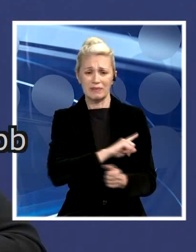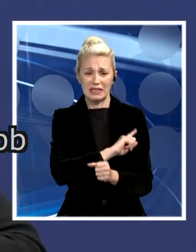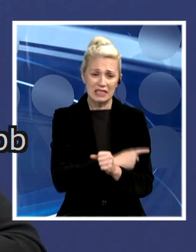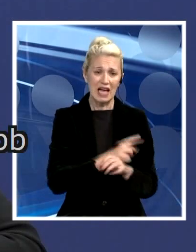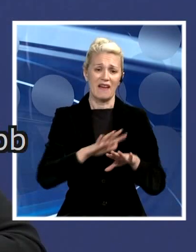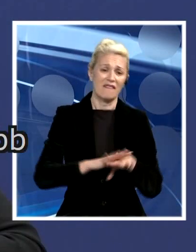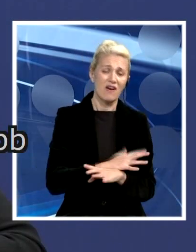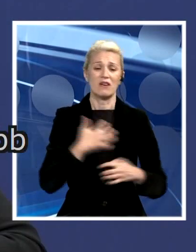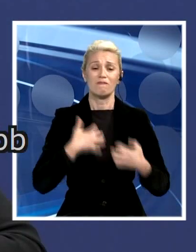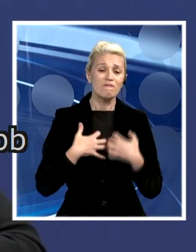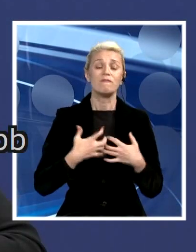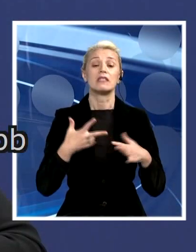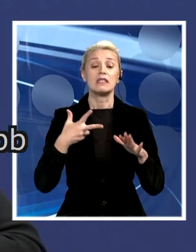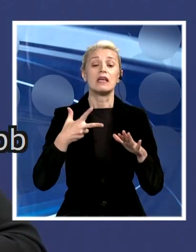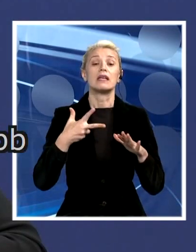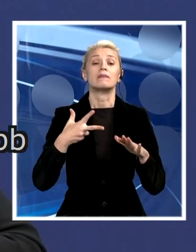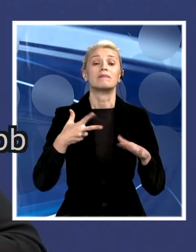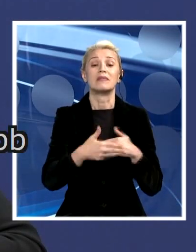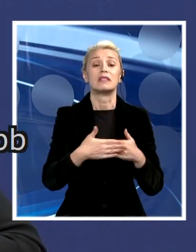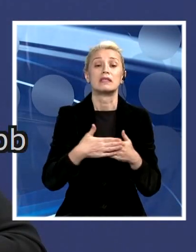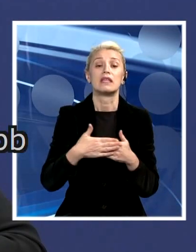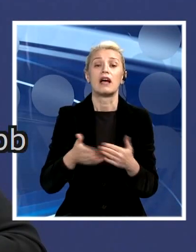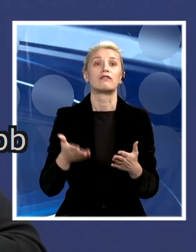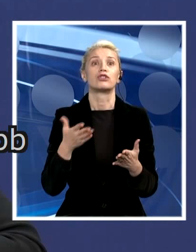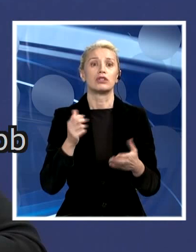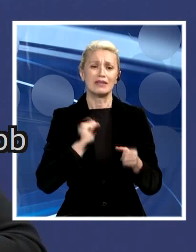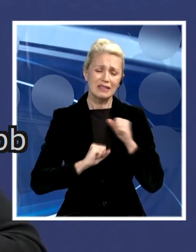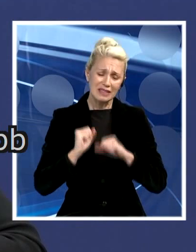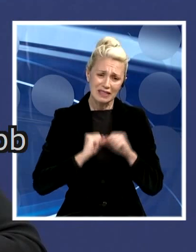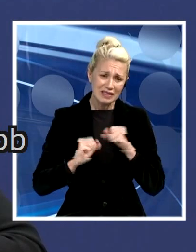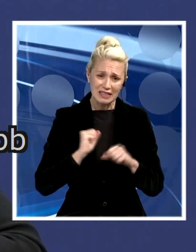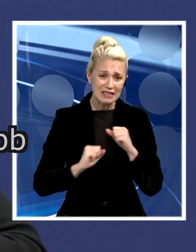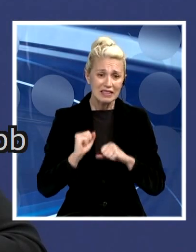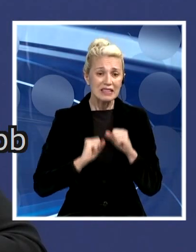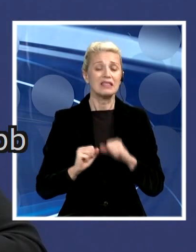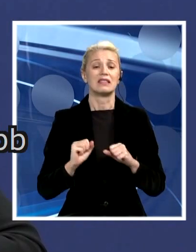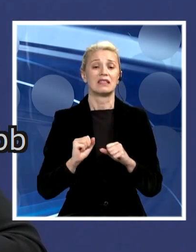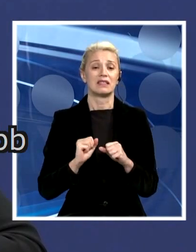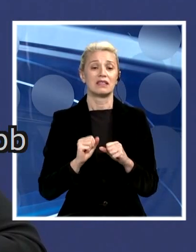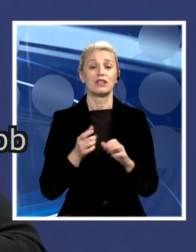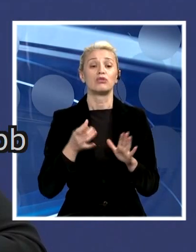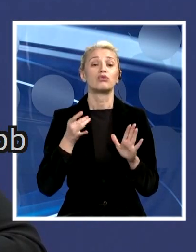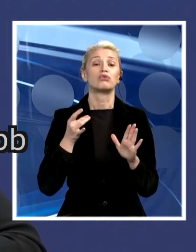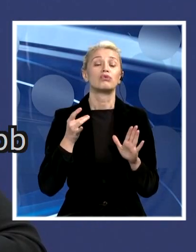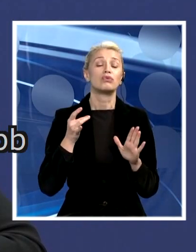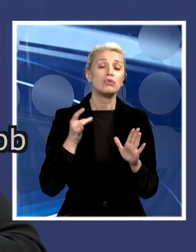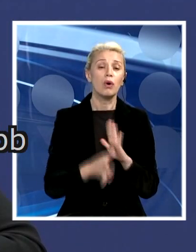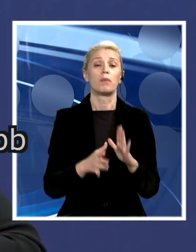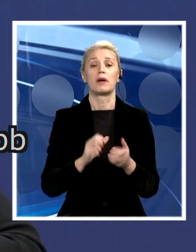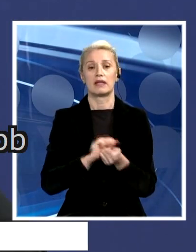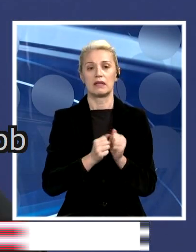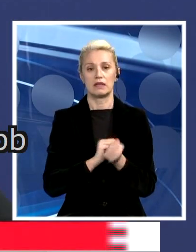želje da imamo da učinimo sve napore da se što pre izborimo